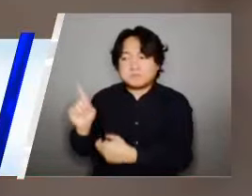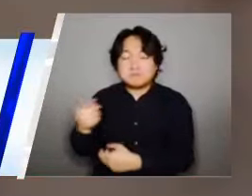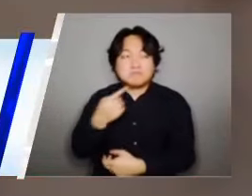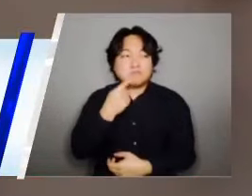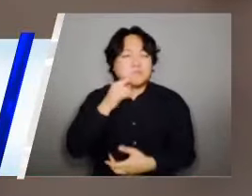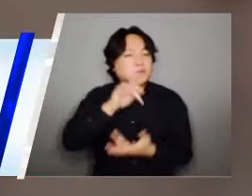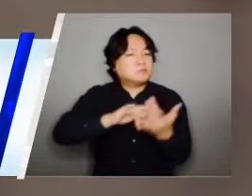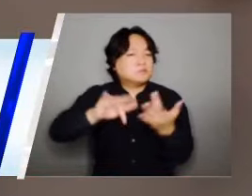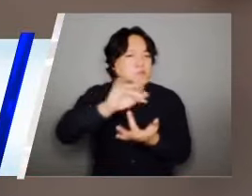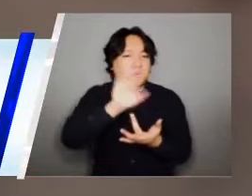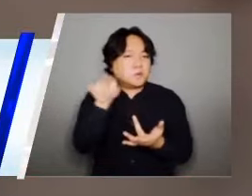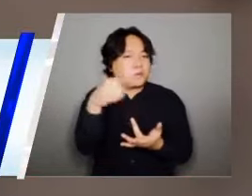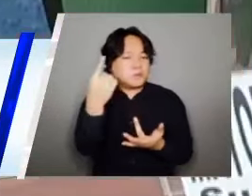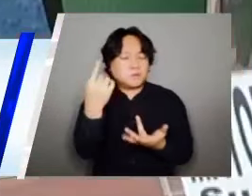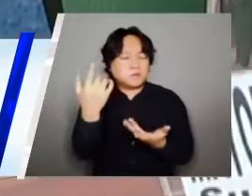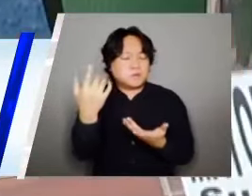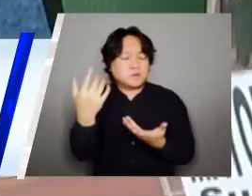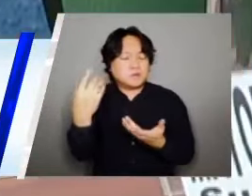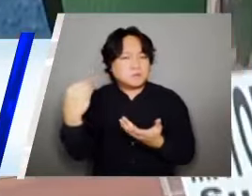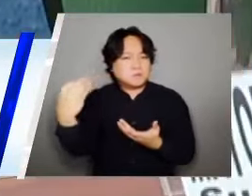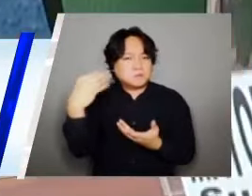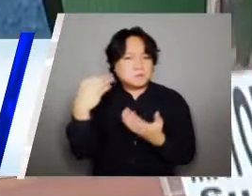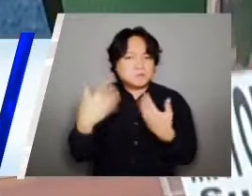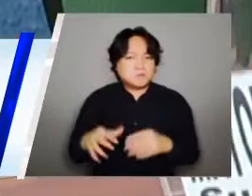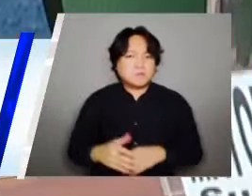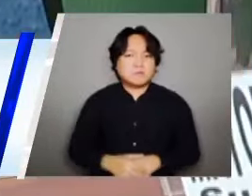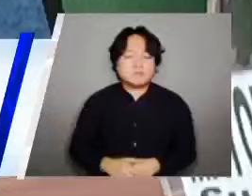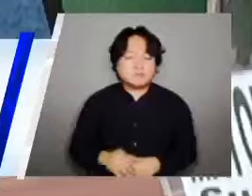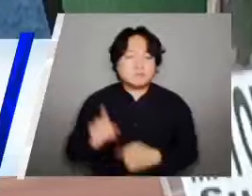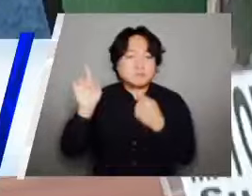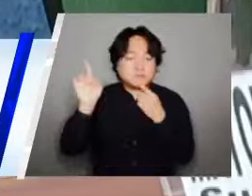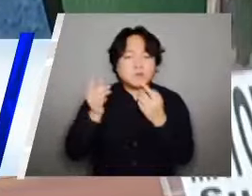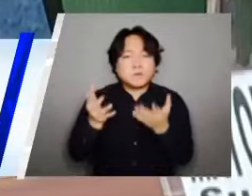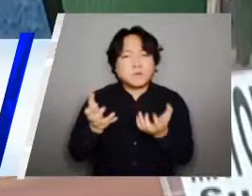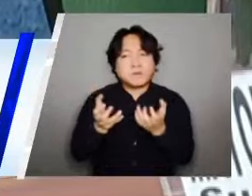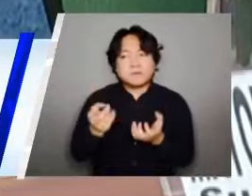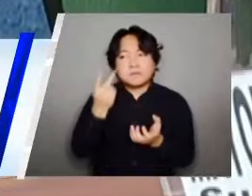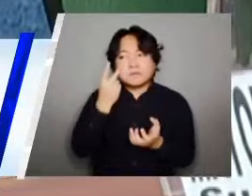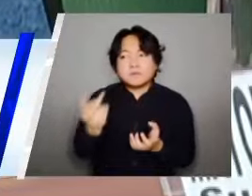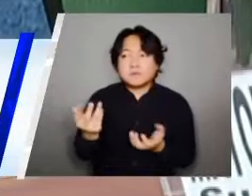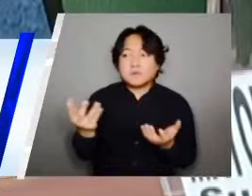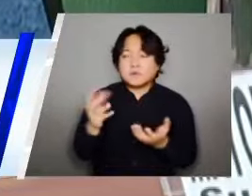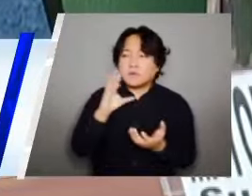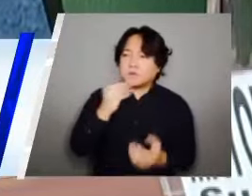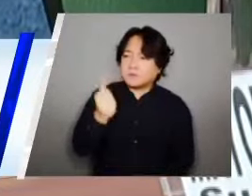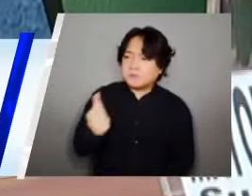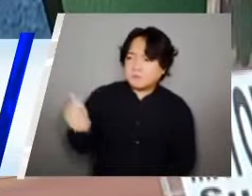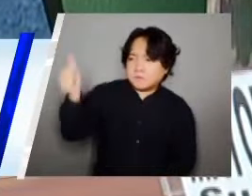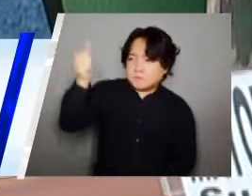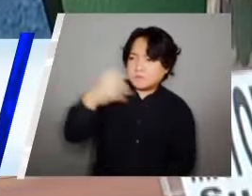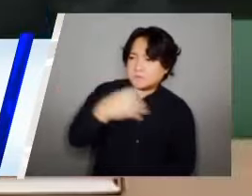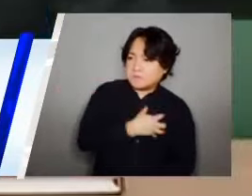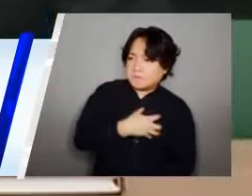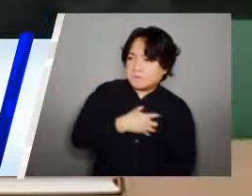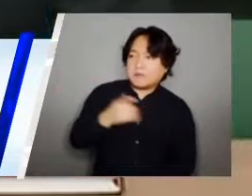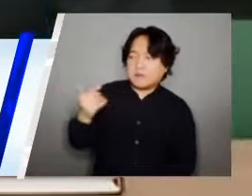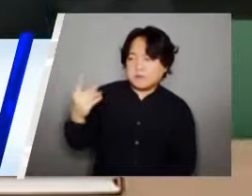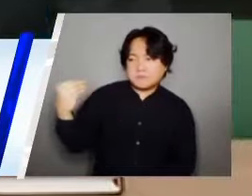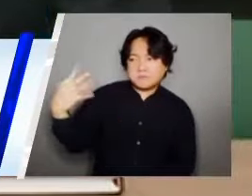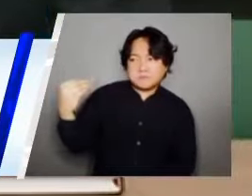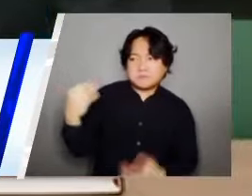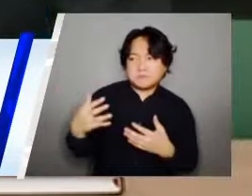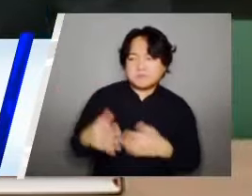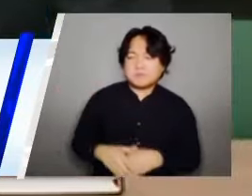ni Alice na si Wesley gusto rin po niyang makita po yung pinakamataas po na sa PNP po Bakit niya gustong makita yung